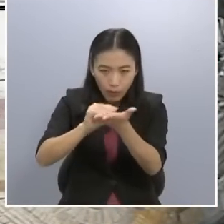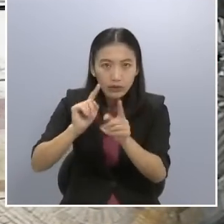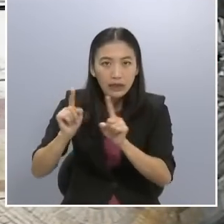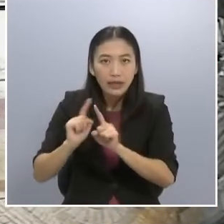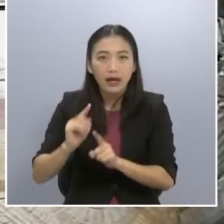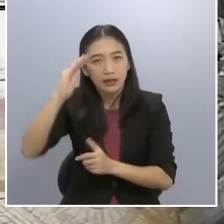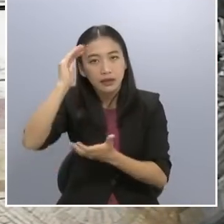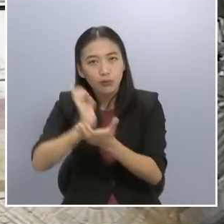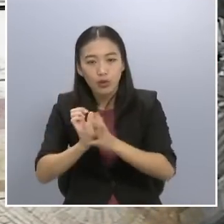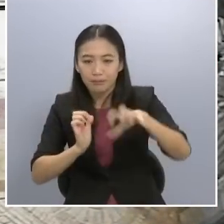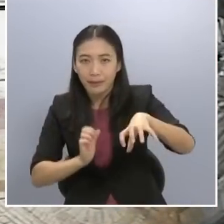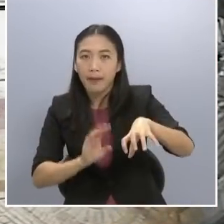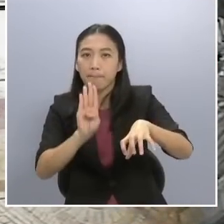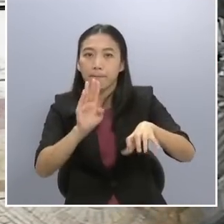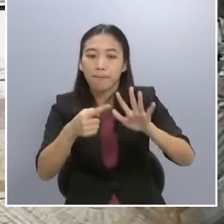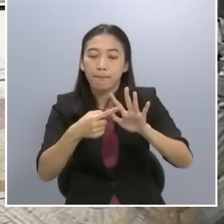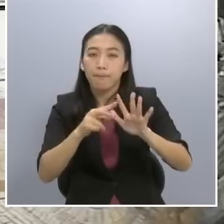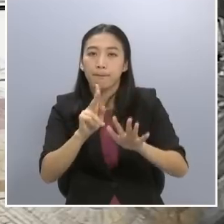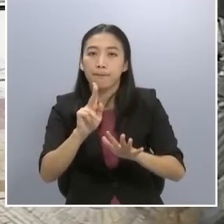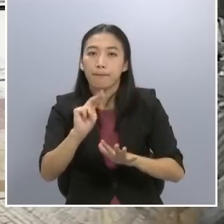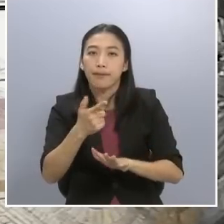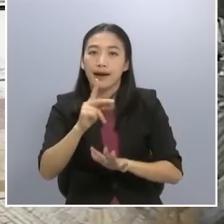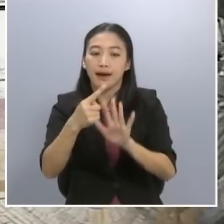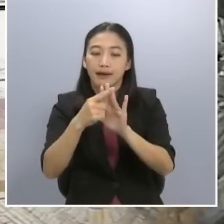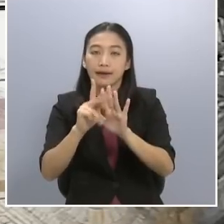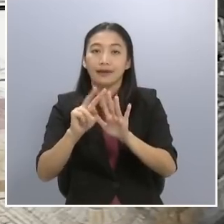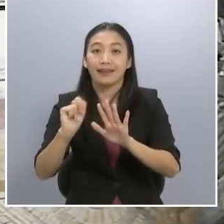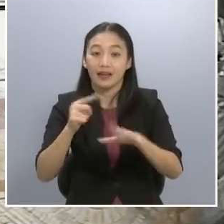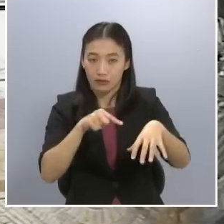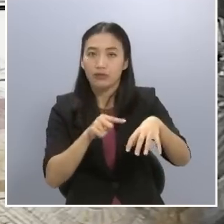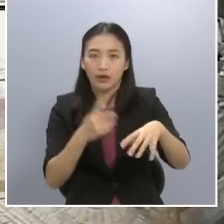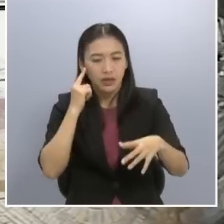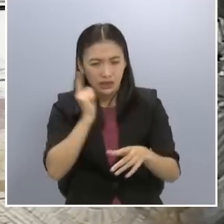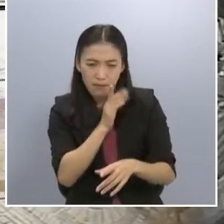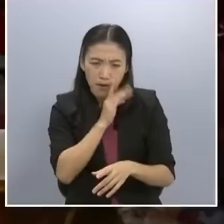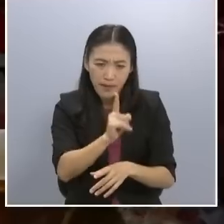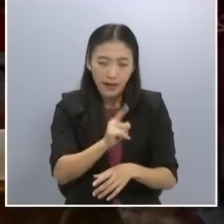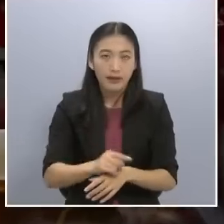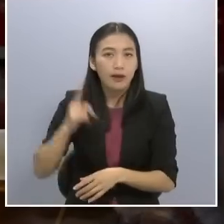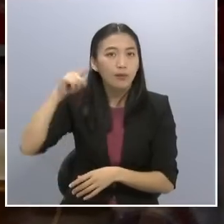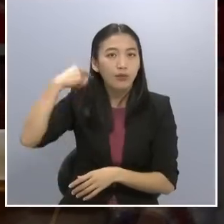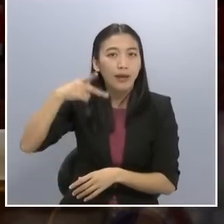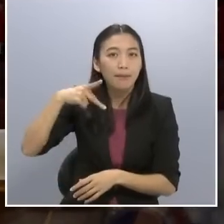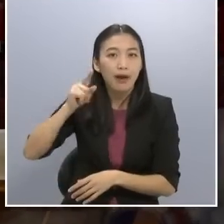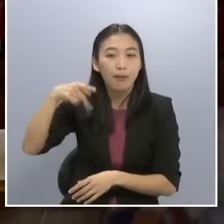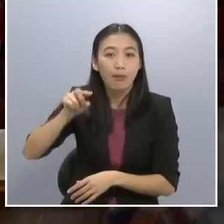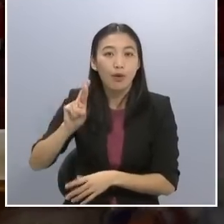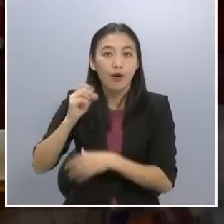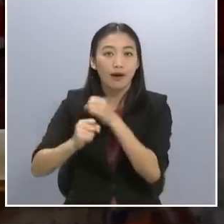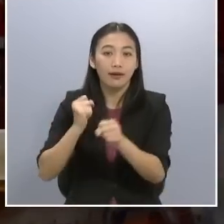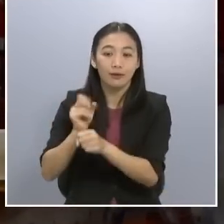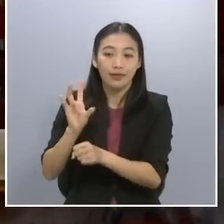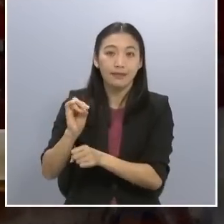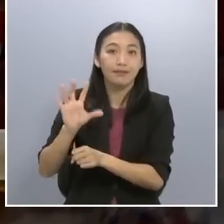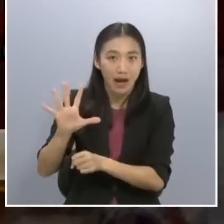ตรวจสอบข้อเท็จจริงและสวดสอบปากคำป้าพรอายุ75ปีตรวจสอบวงจรปิดรอบที่เกิดเห